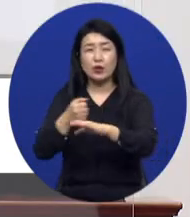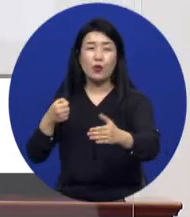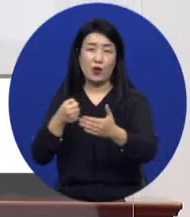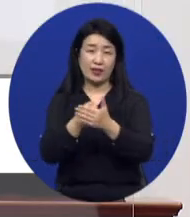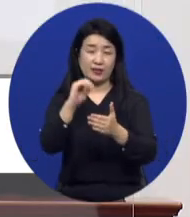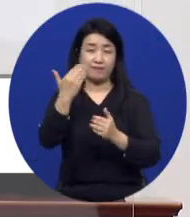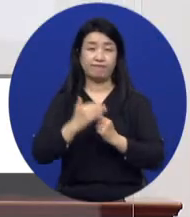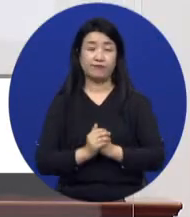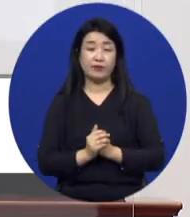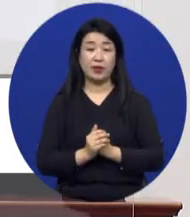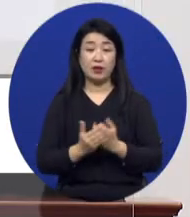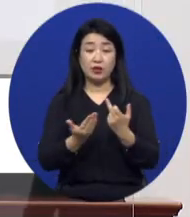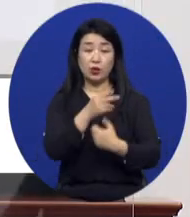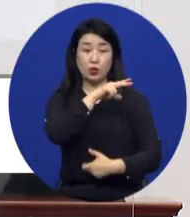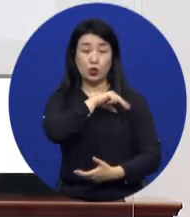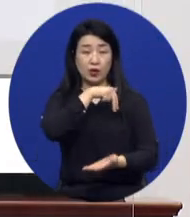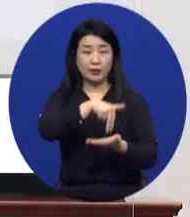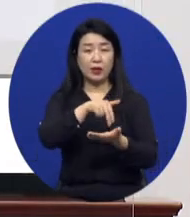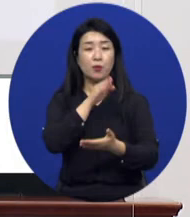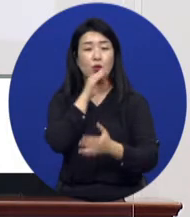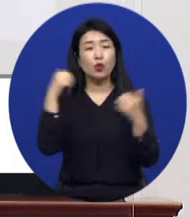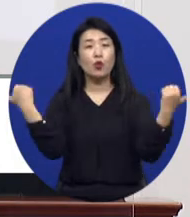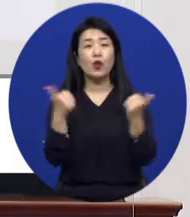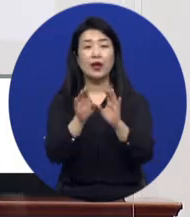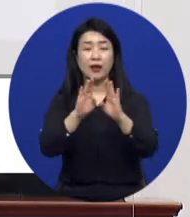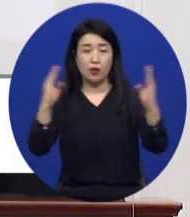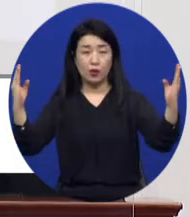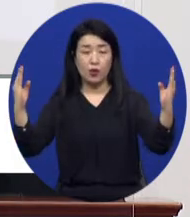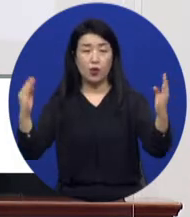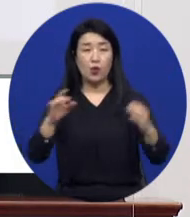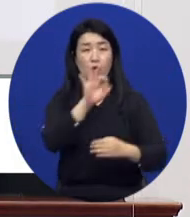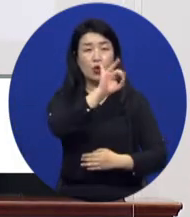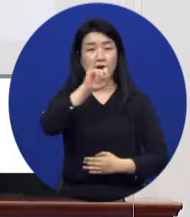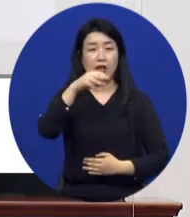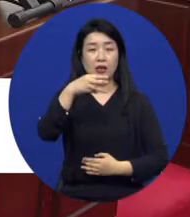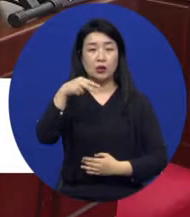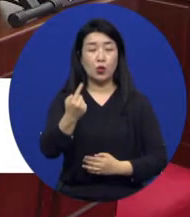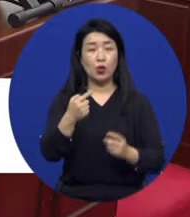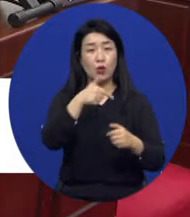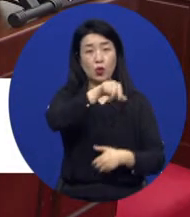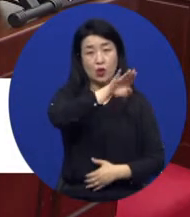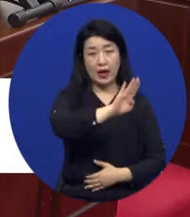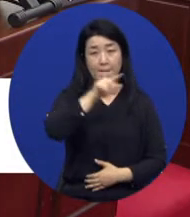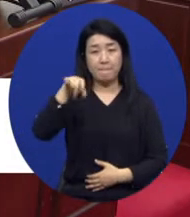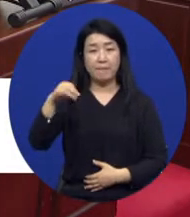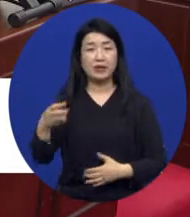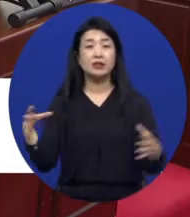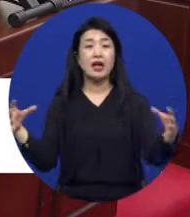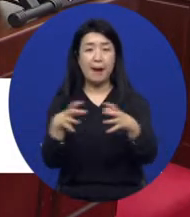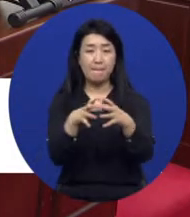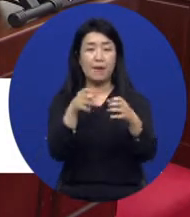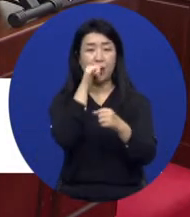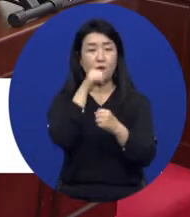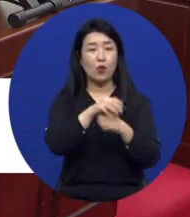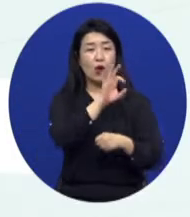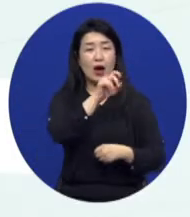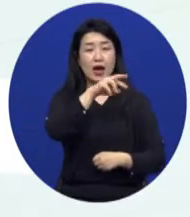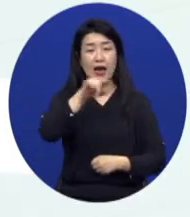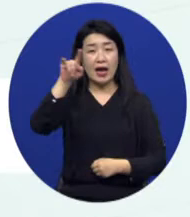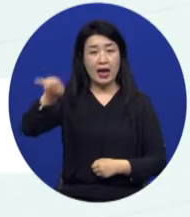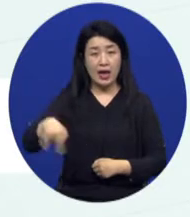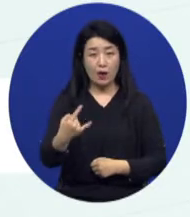확정됐습니다. 제주도의회는 본회의를 열고 제주시 1도 2동 갑과을 선거구를 통합하고 아라동과